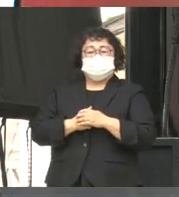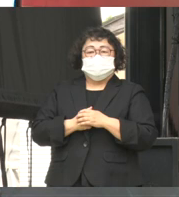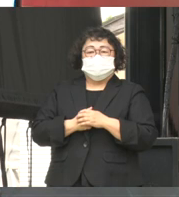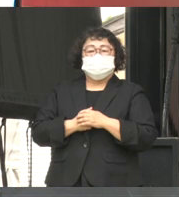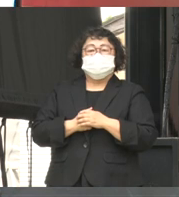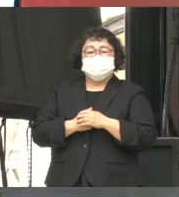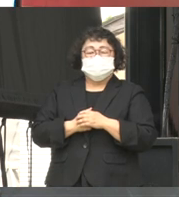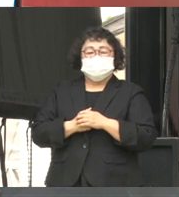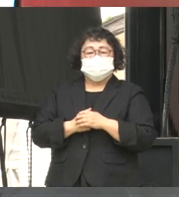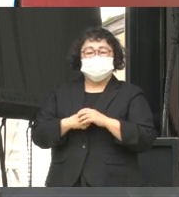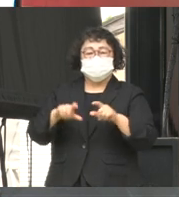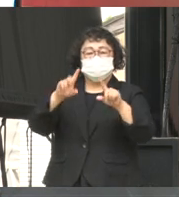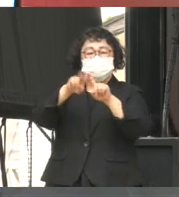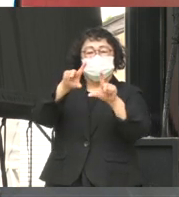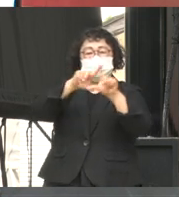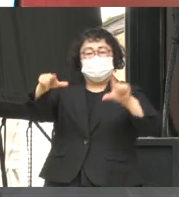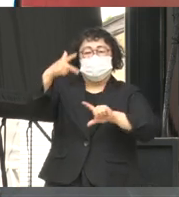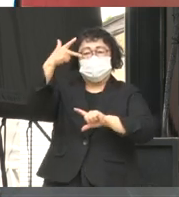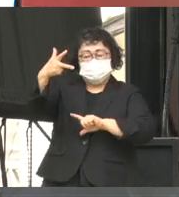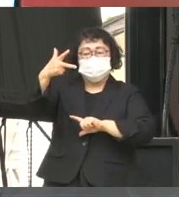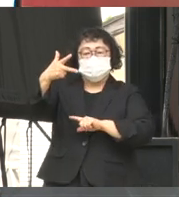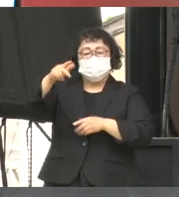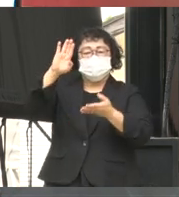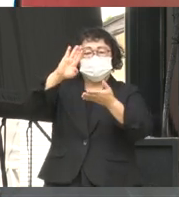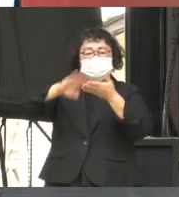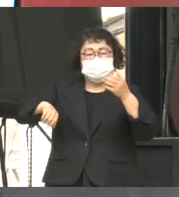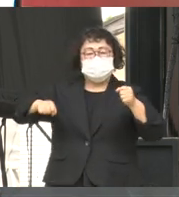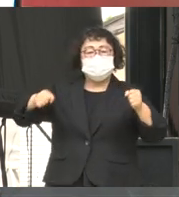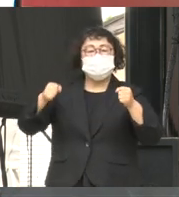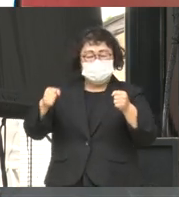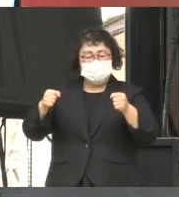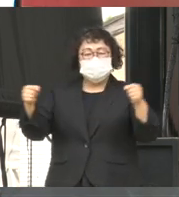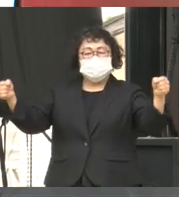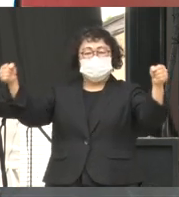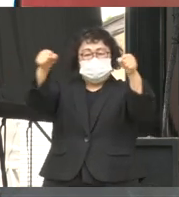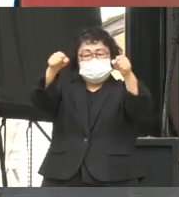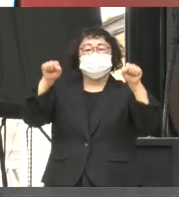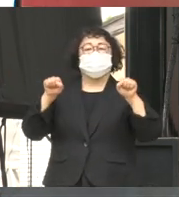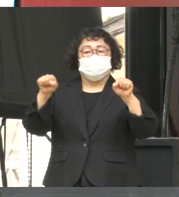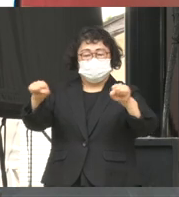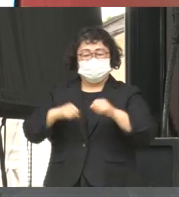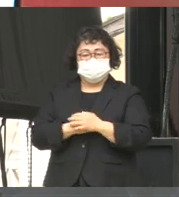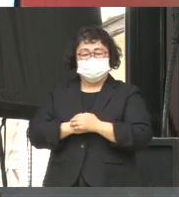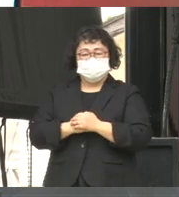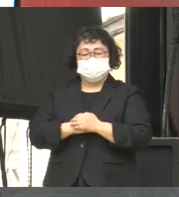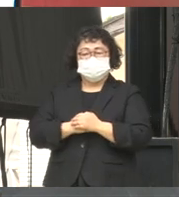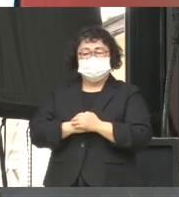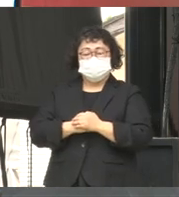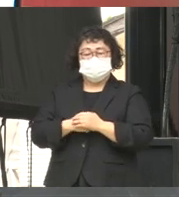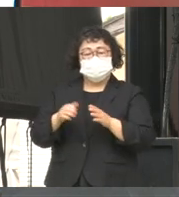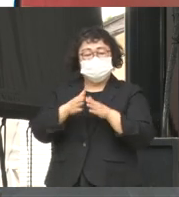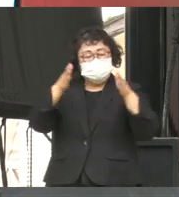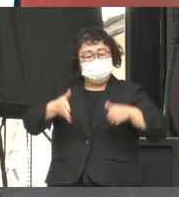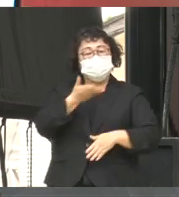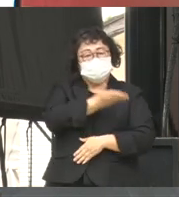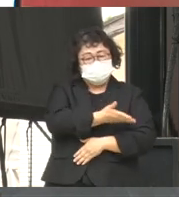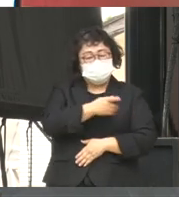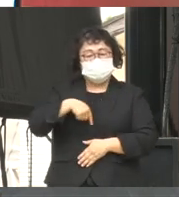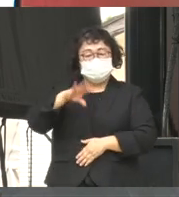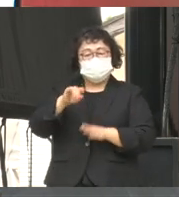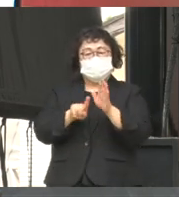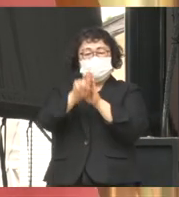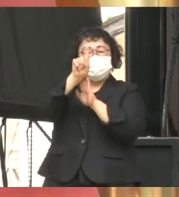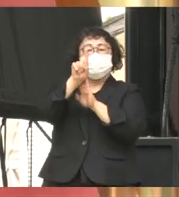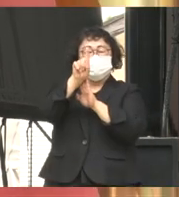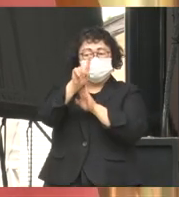続いては小平市の聖火ランナーの皆さんによるトーチキスです。ステージ上には自治体代